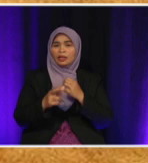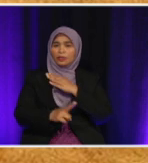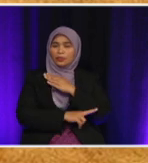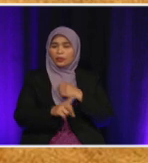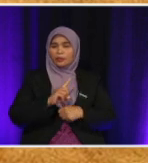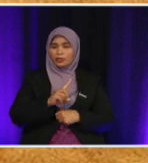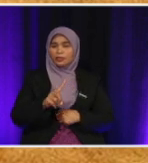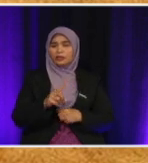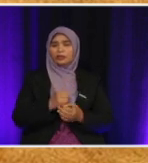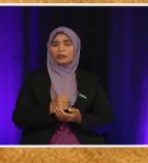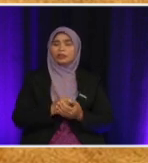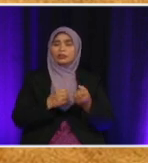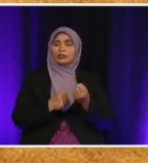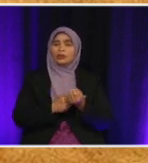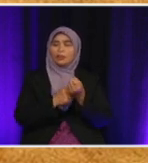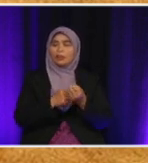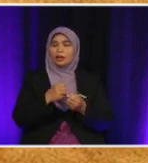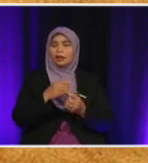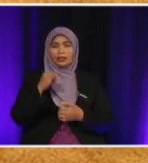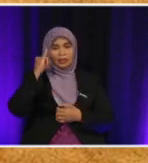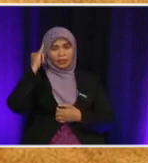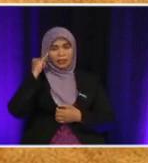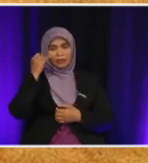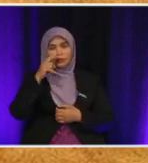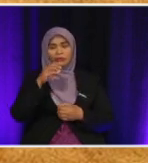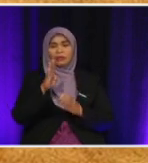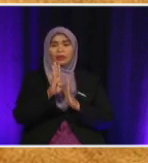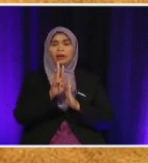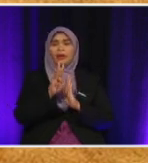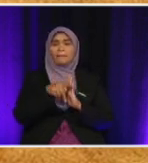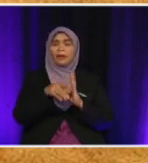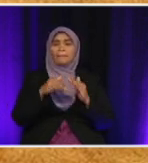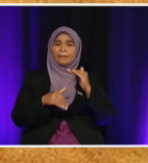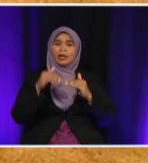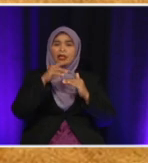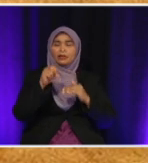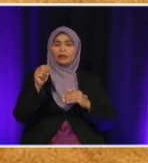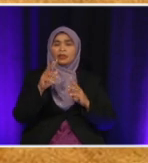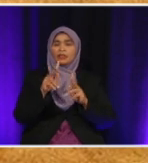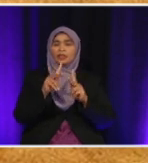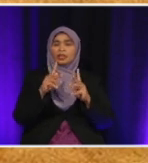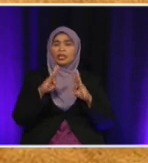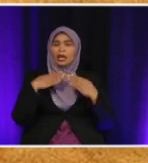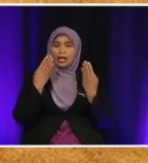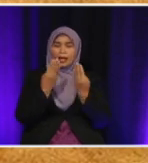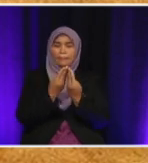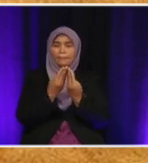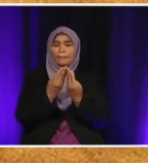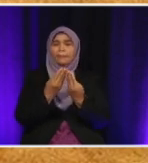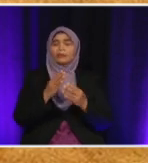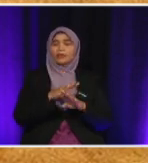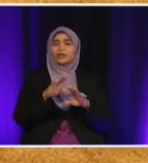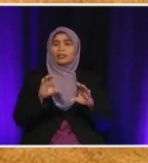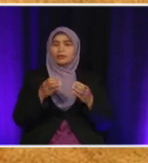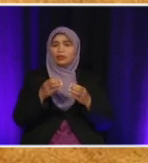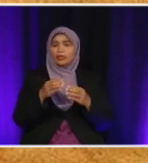menyumbangkan ide untuk pembangunan kelak atau Persatuan yang disertai tidak bertuhan dengan perlakuan jarak